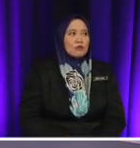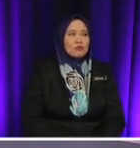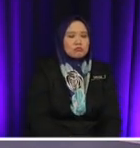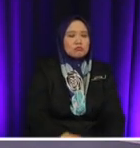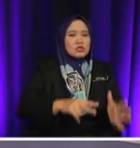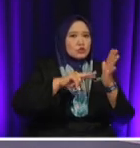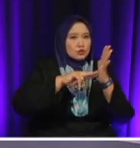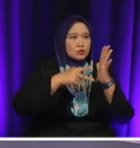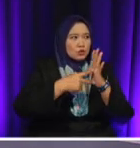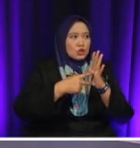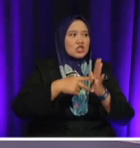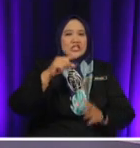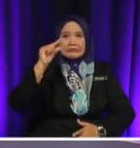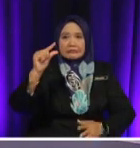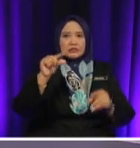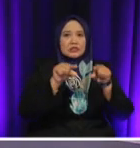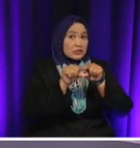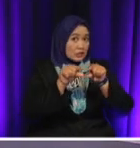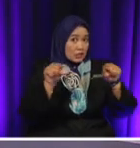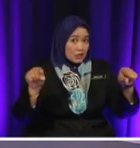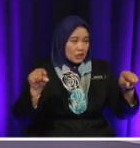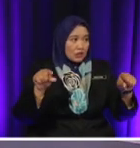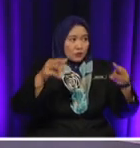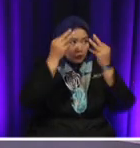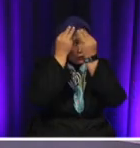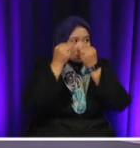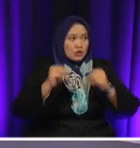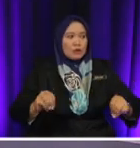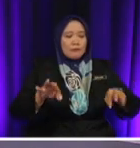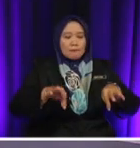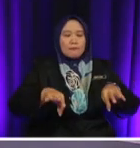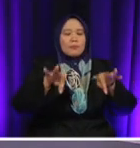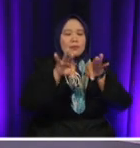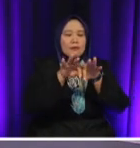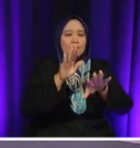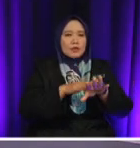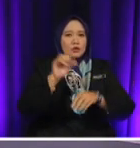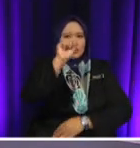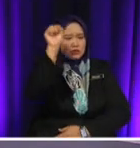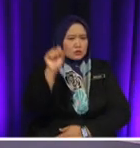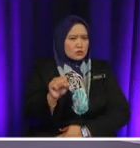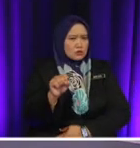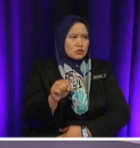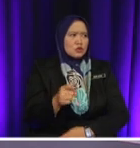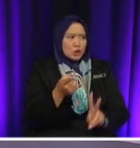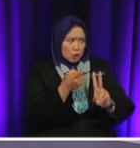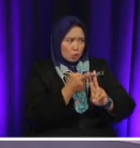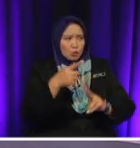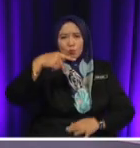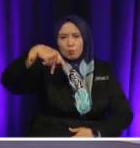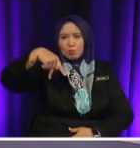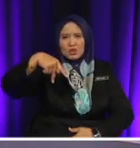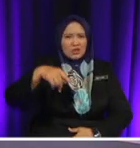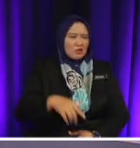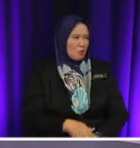untuk G potong jawapan yang Anda pasti salah oke selesaikan satu pilihan